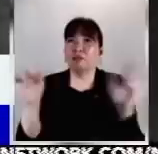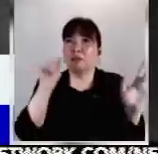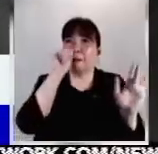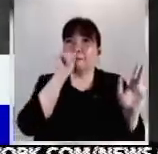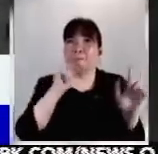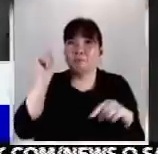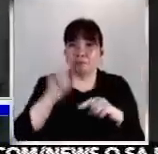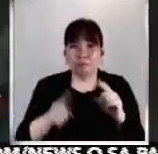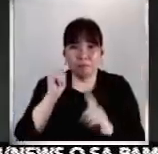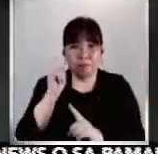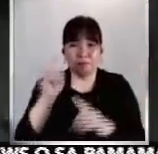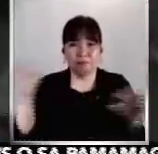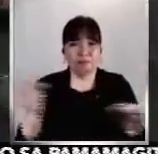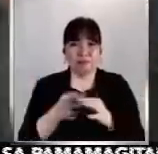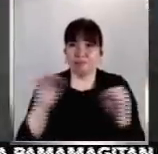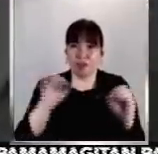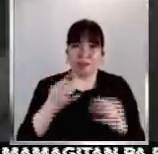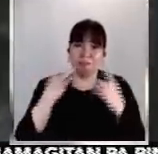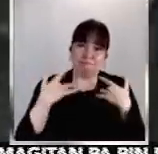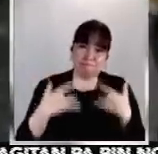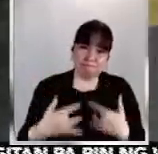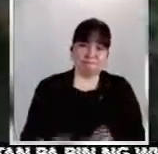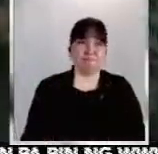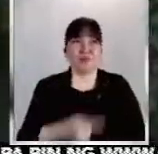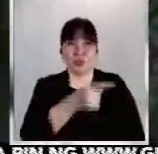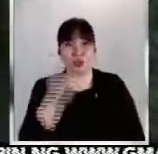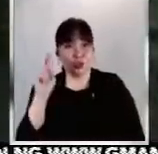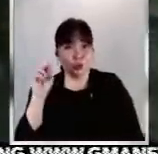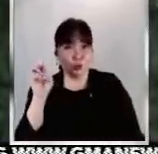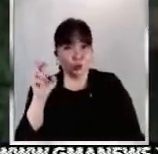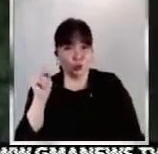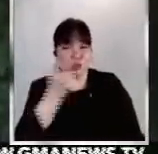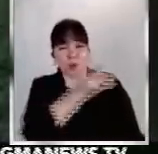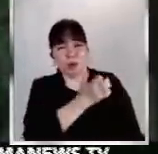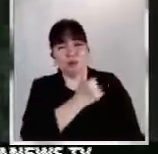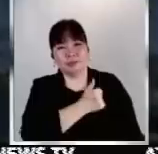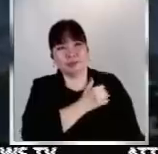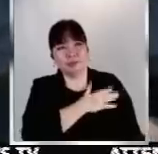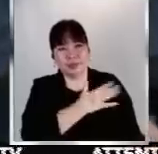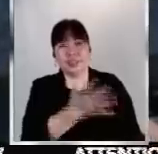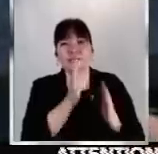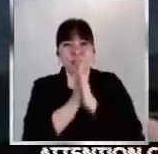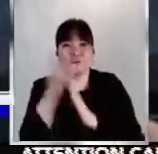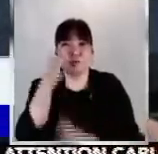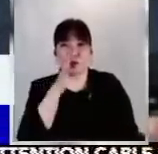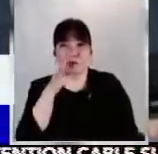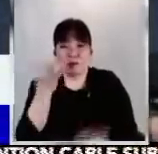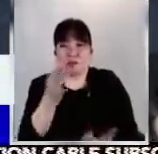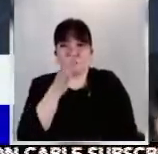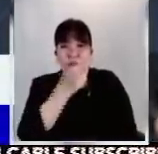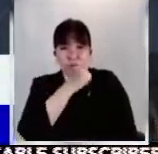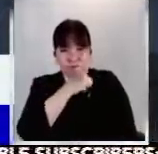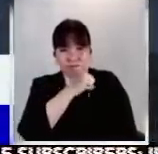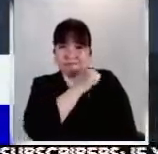pwede. Si Rowena, gusto sanang ipagdasal ang nanay na sasailalim ngayong araw sa operasyon. Nalulungkot po kasi